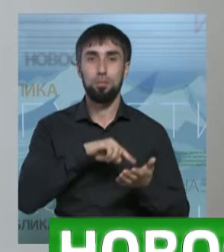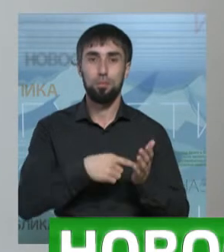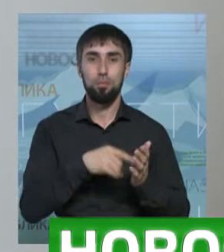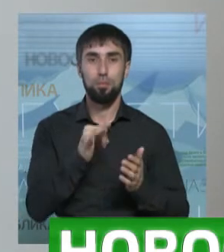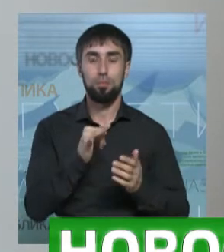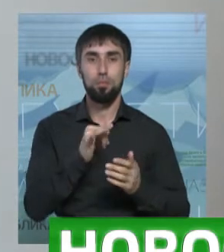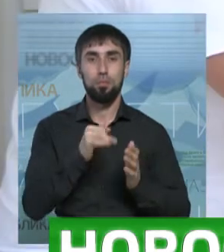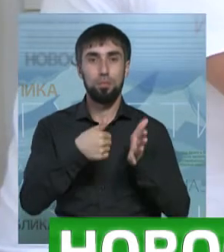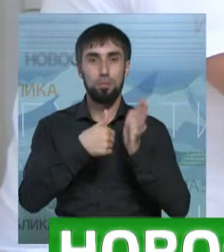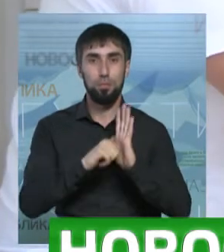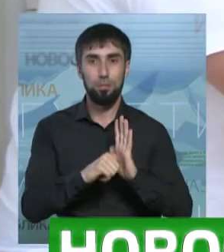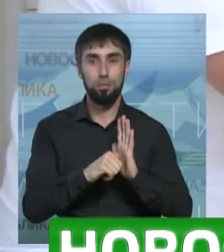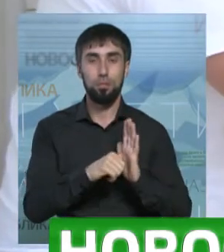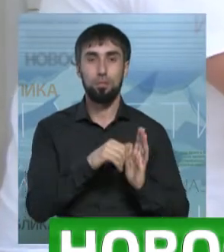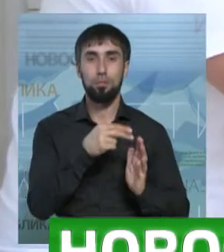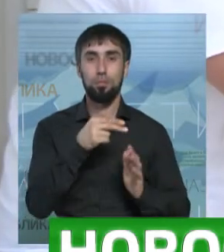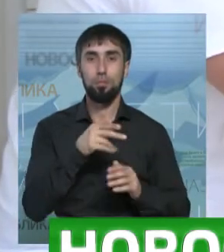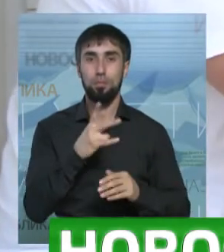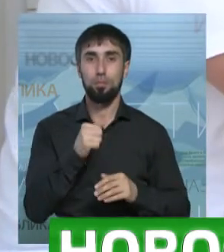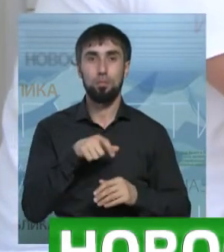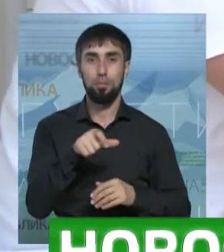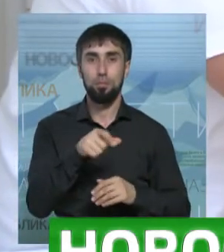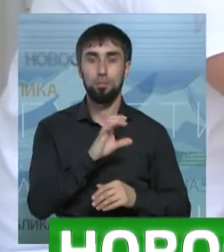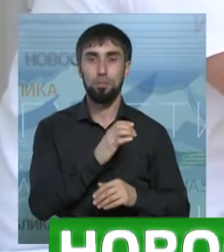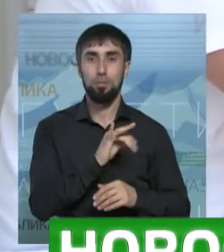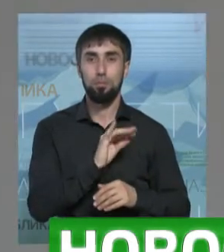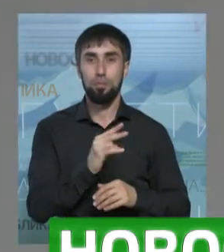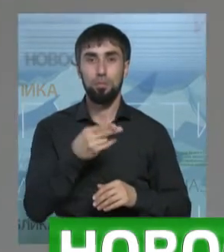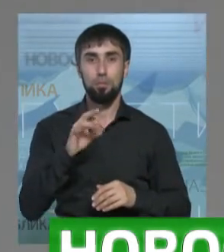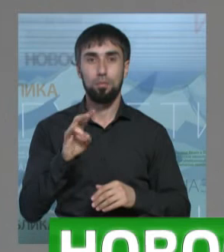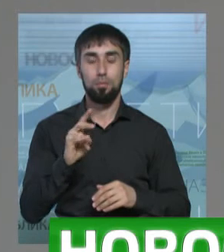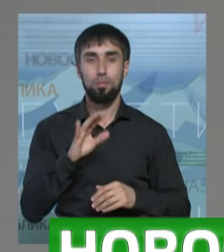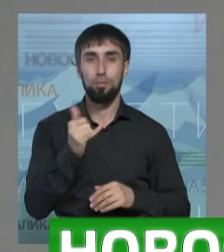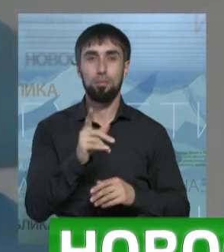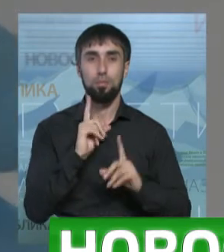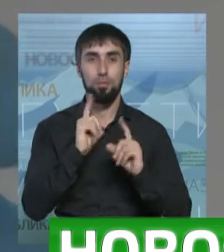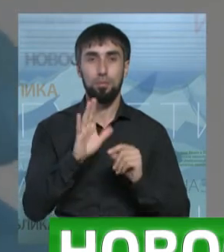полгода в пути. С июня по ноябрь. Далее мобильная лаборатория отправляется в